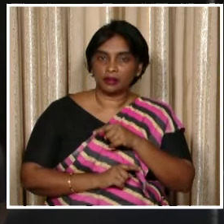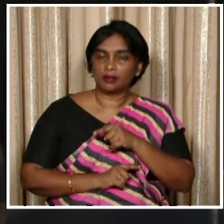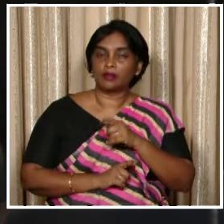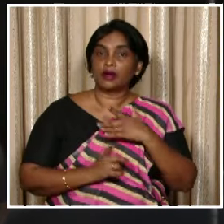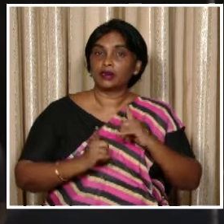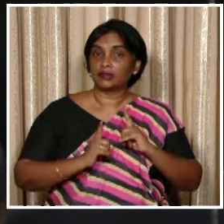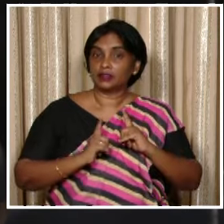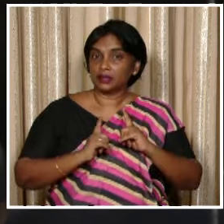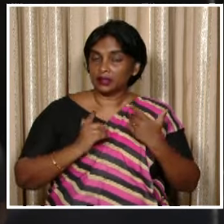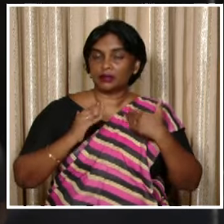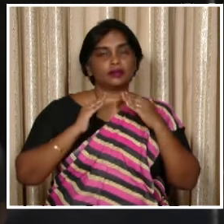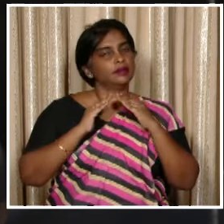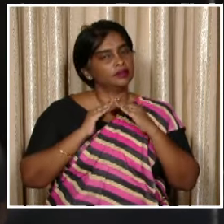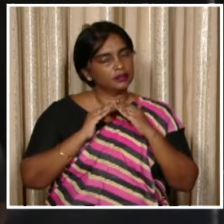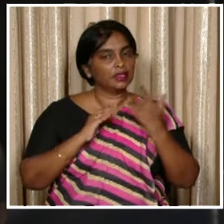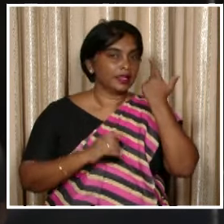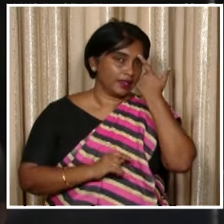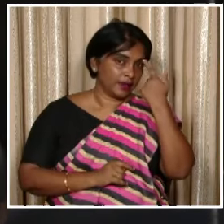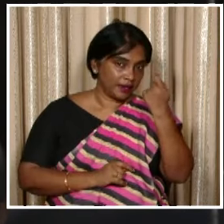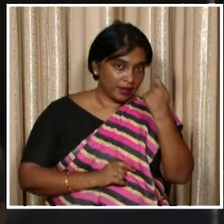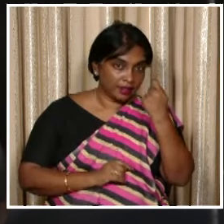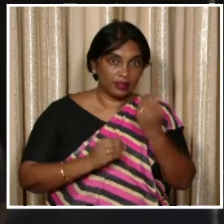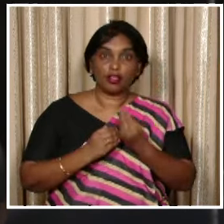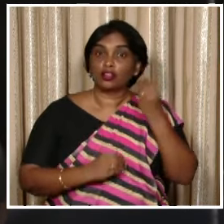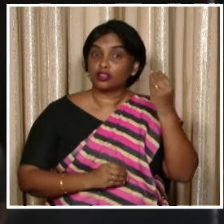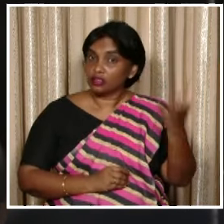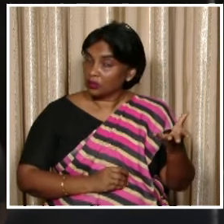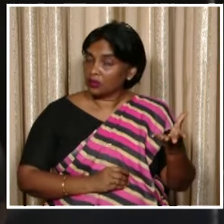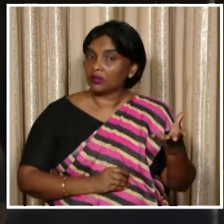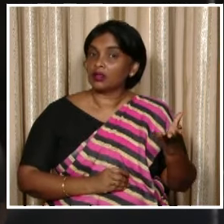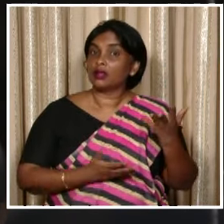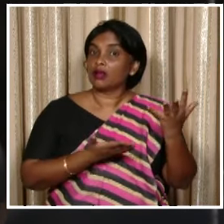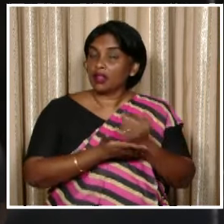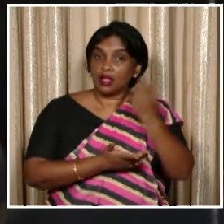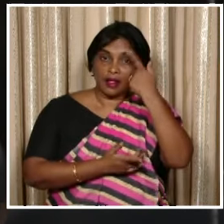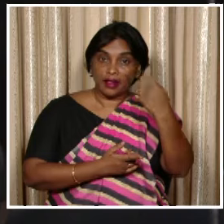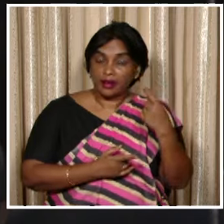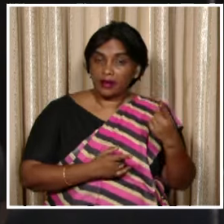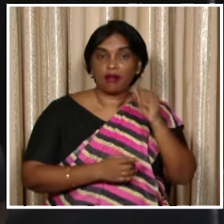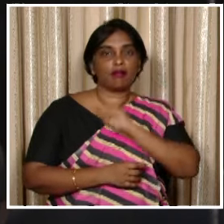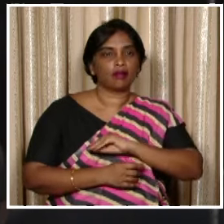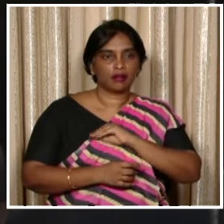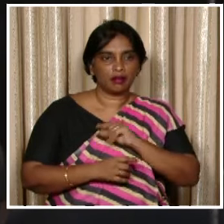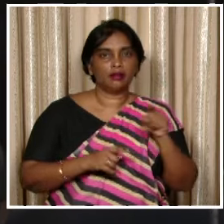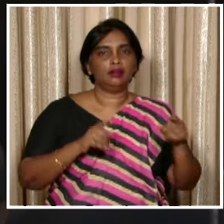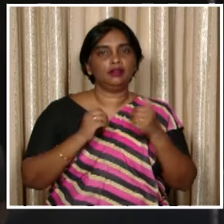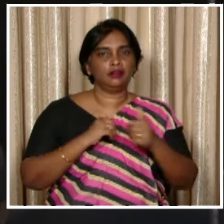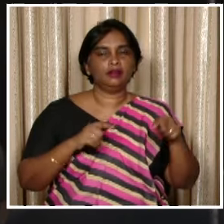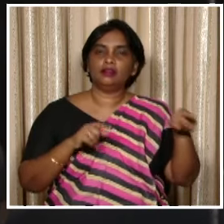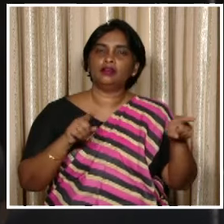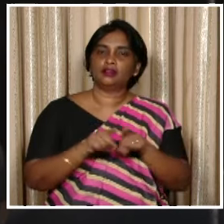තමන් ජීවත්වෙන නිවාසය කුලියට දුව හොත් ලැබෙන කුලිය ආදායමක් ලෙස